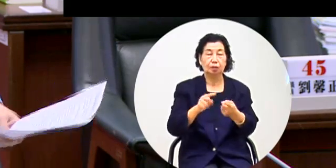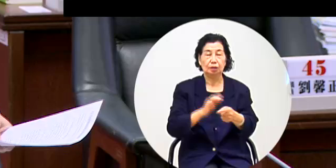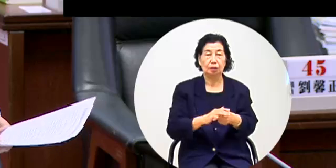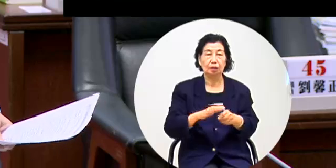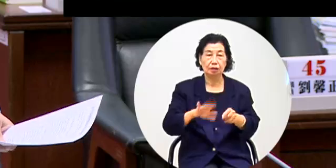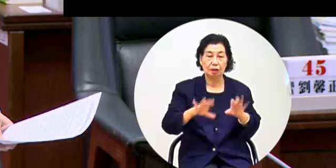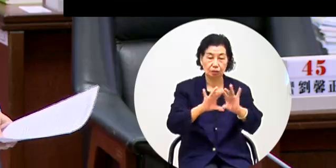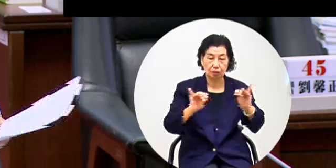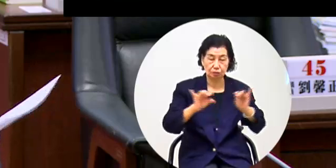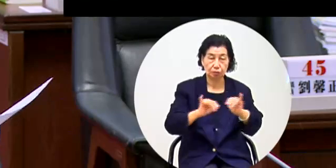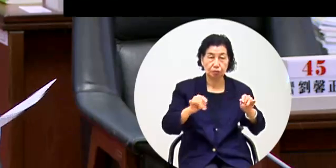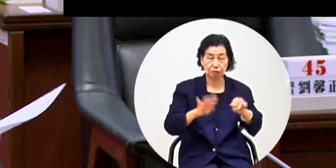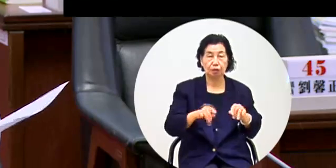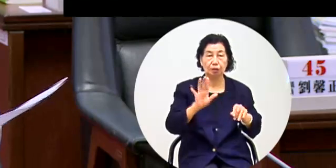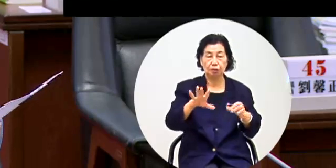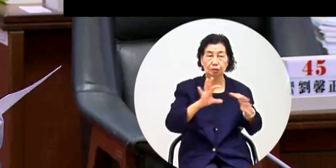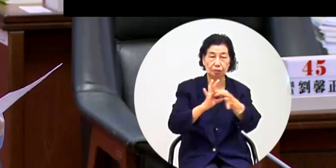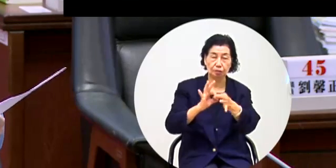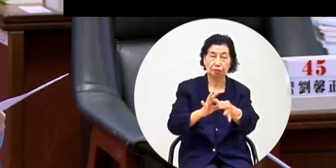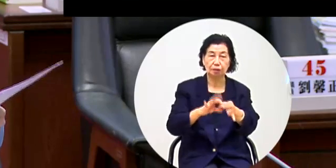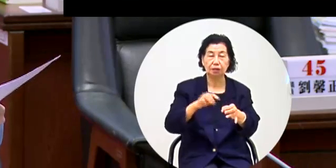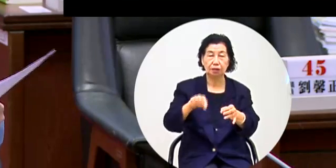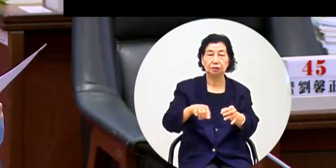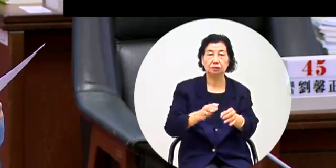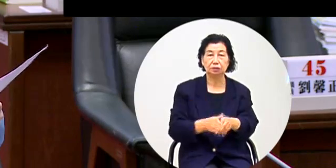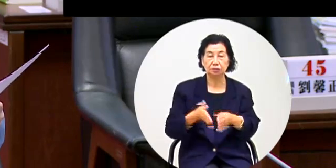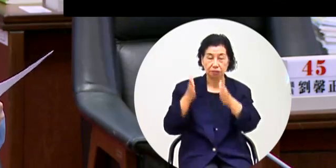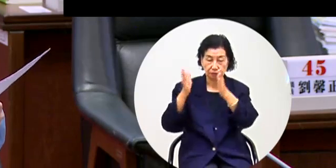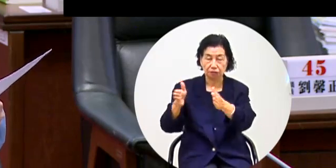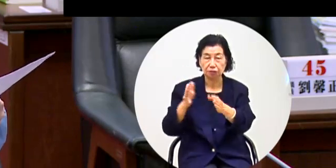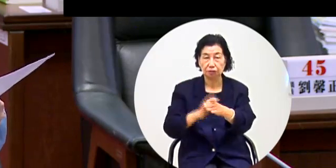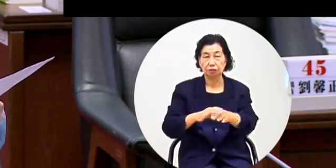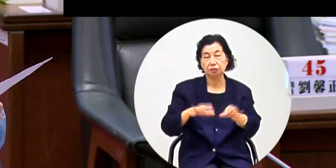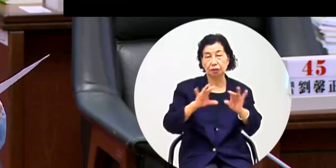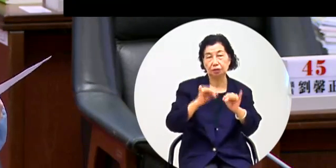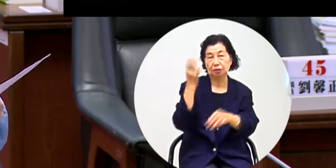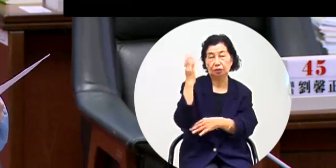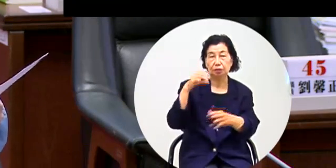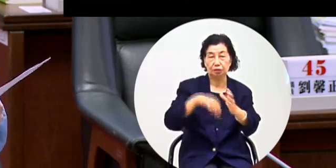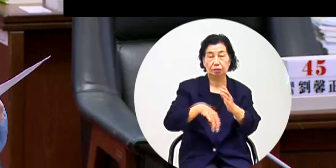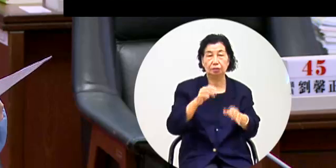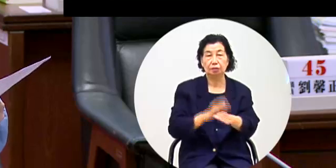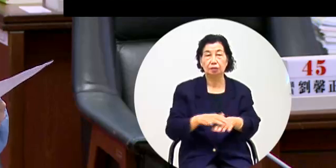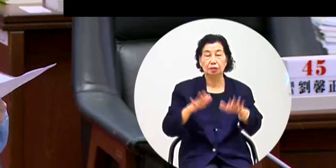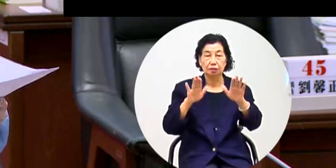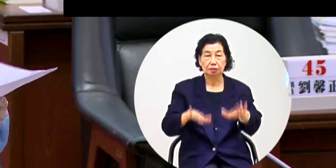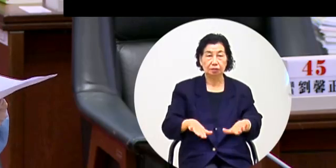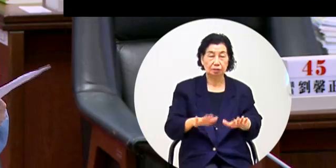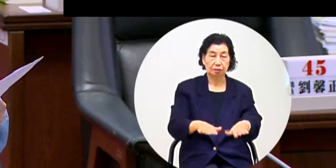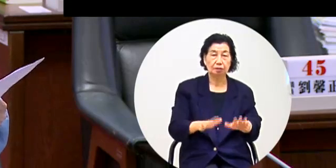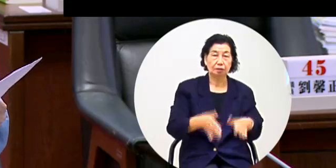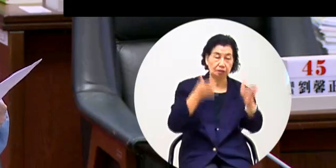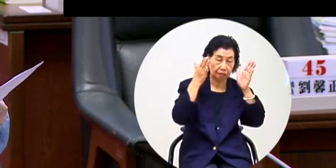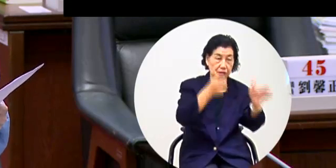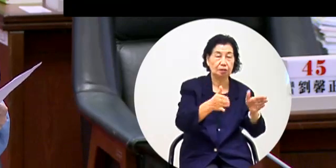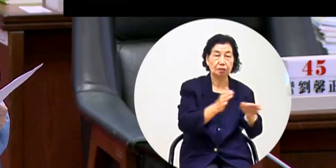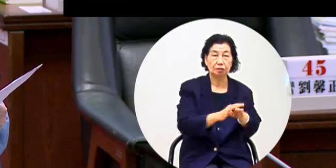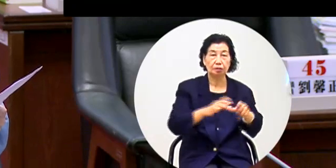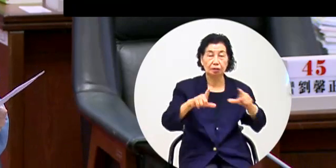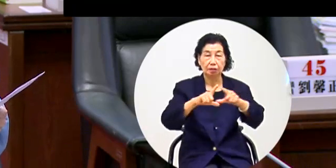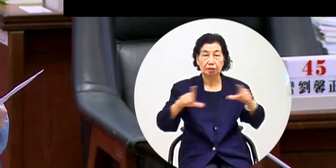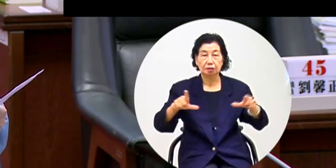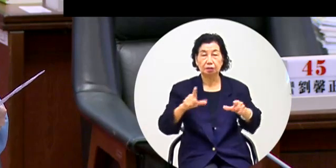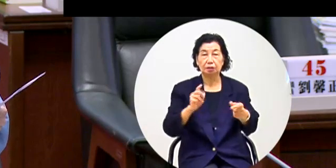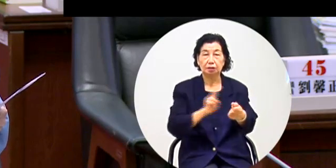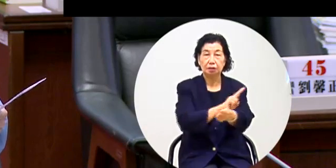好，那在接下来我要提的是有关于大林埔的迁村的部分。市长拢知影讲吼，即马足侪动作已经开始